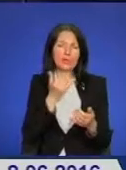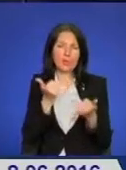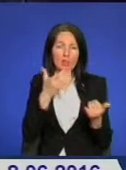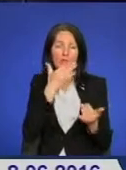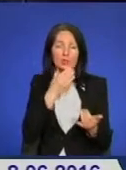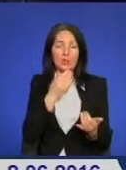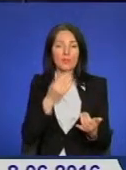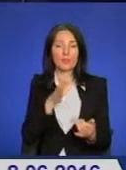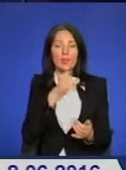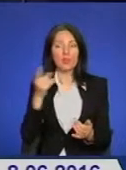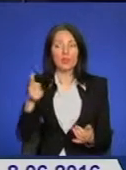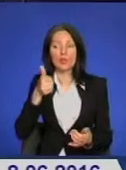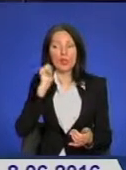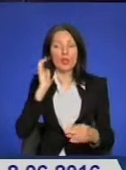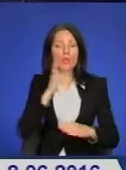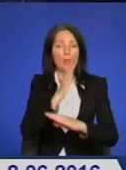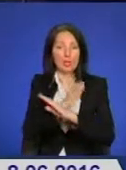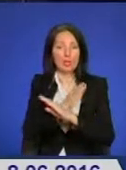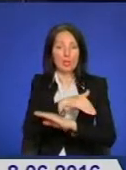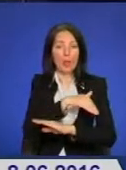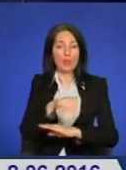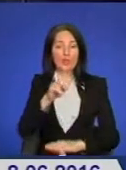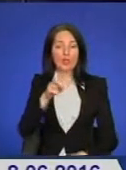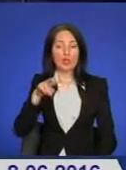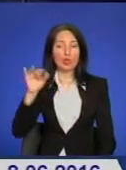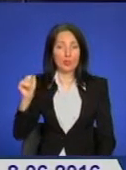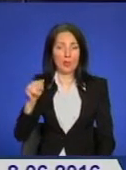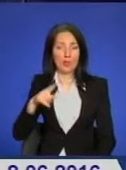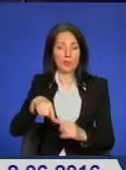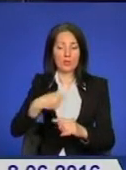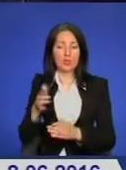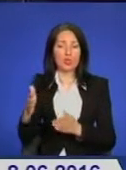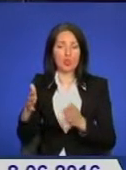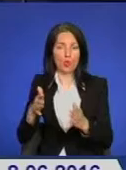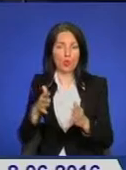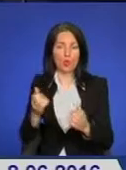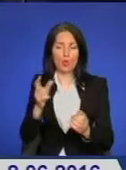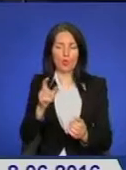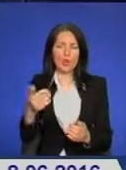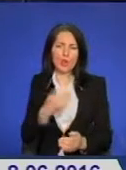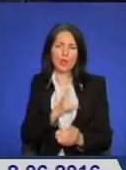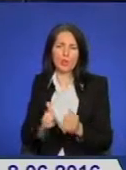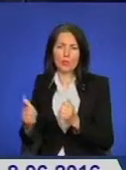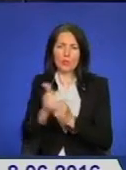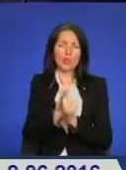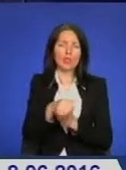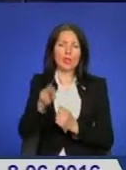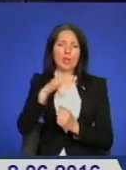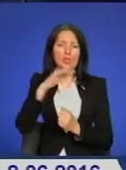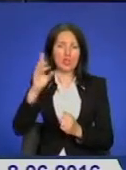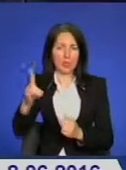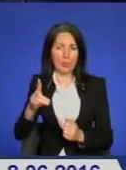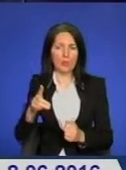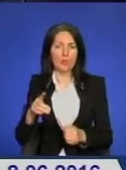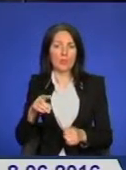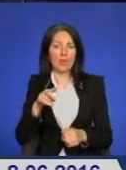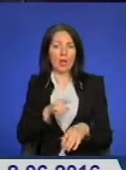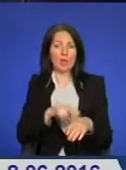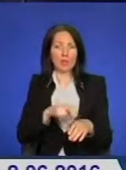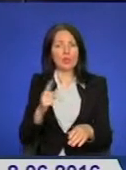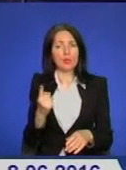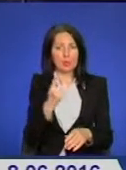Під час вчорашнього перекриття проспекту Злуки через колону людей хотів прорватися водій джипа. Volkswagen та УРЕК зупинили патрульні поліцейські. У